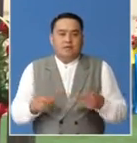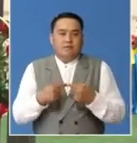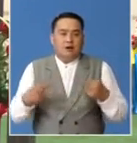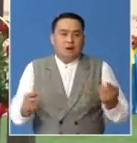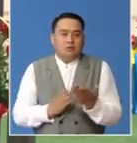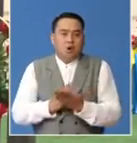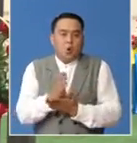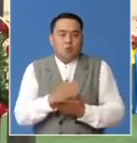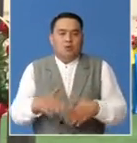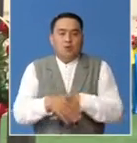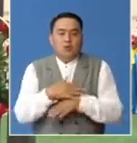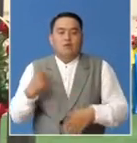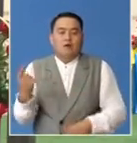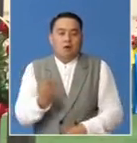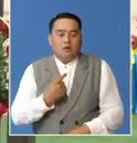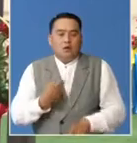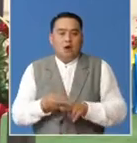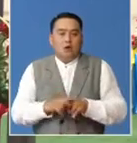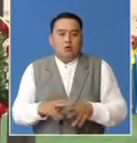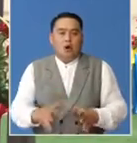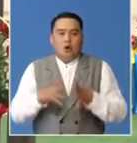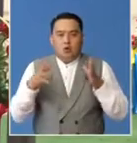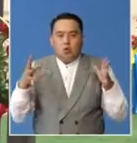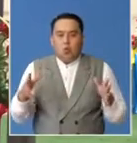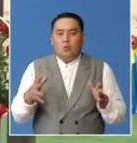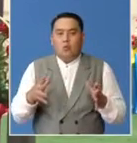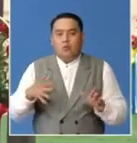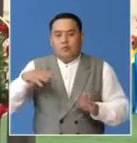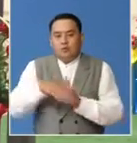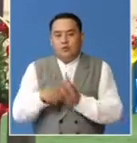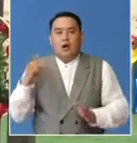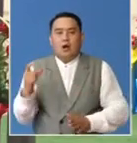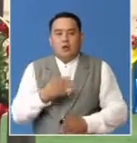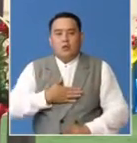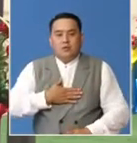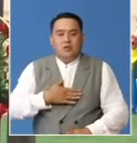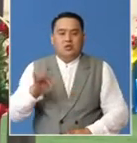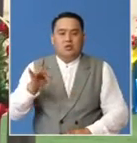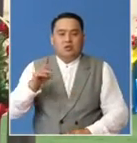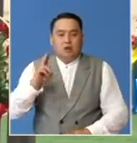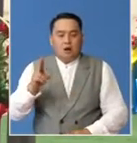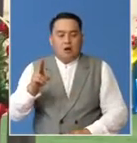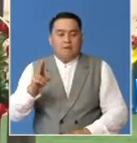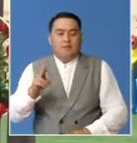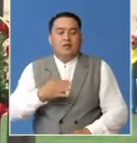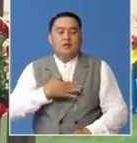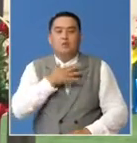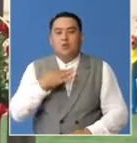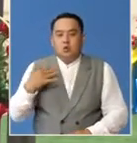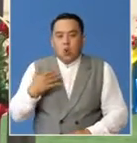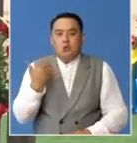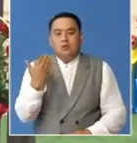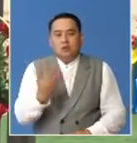разных отраслях народного хозяйства, которые вносят огромную лепту в экономику нашей республики. И сегодня многие из